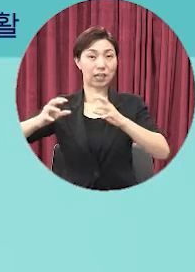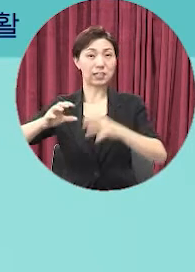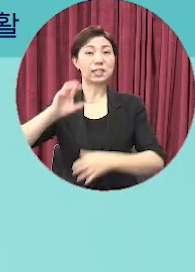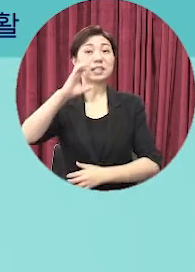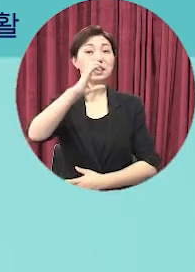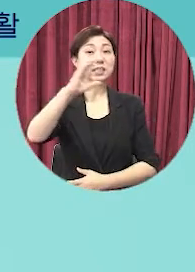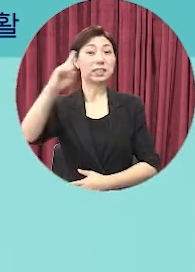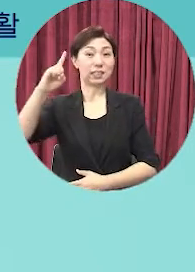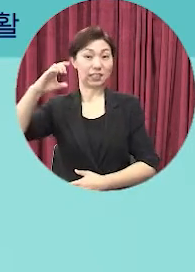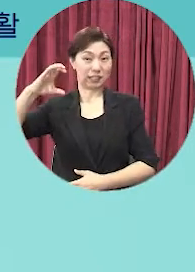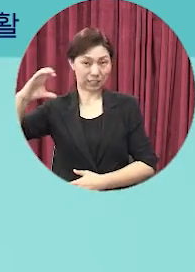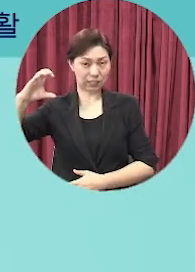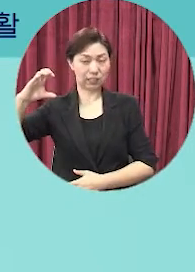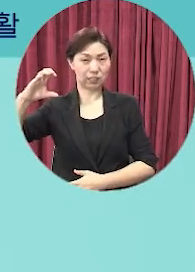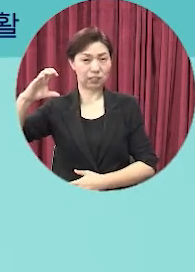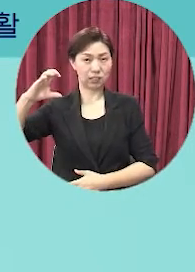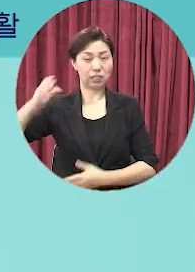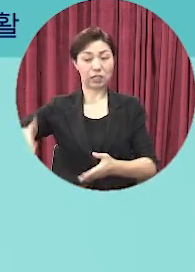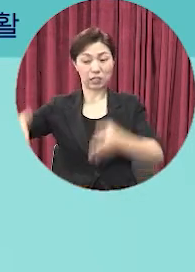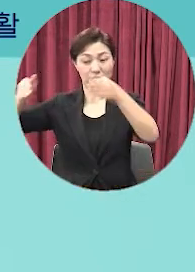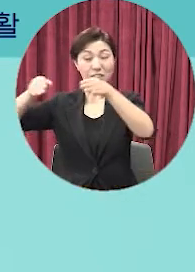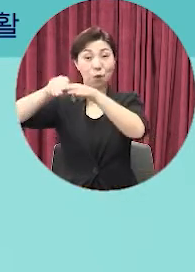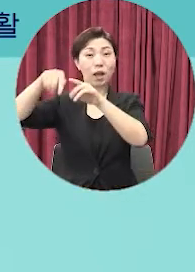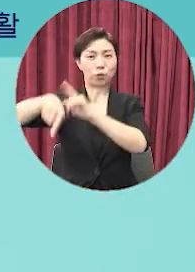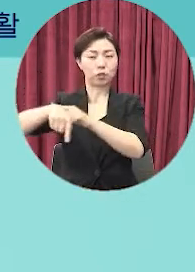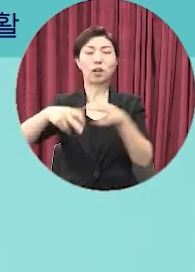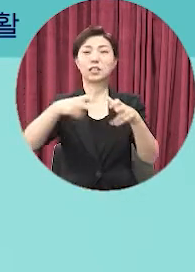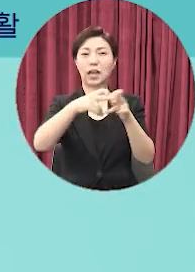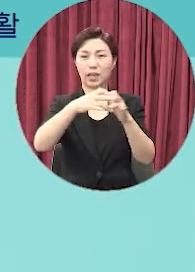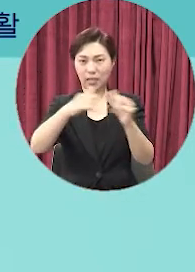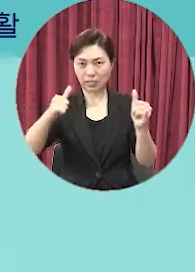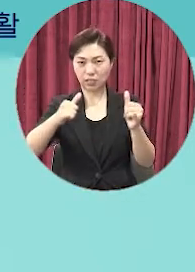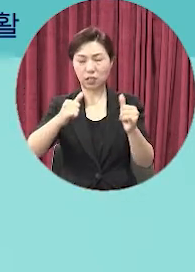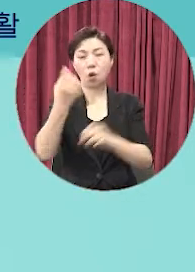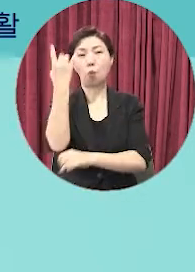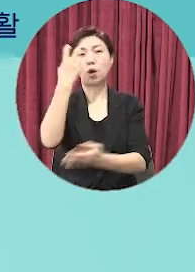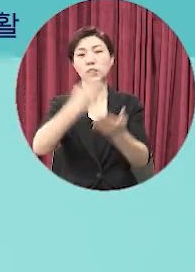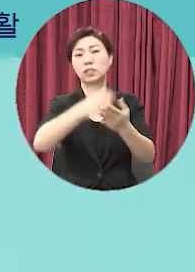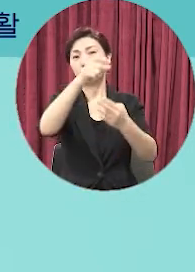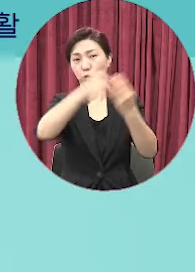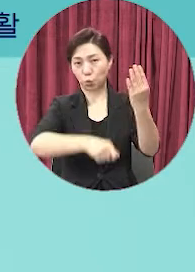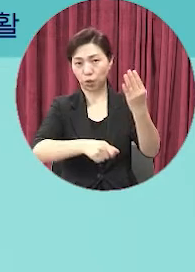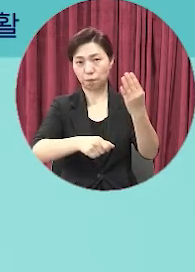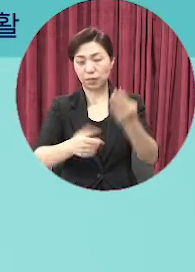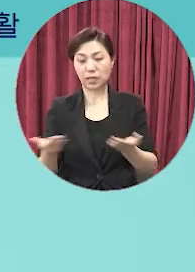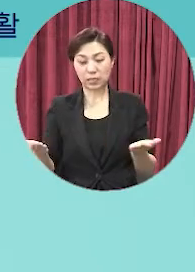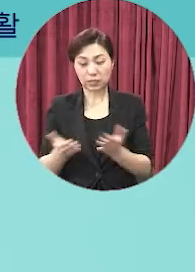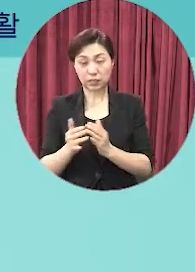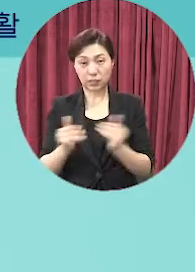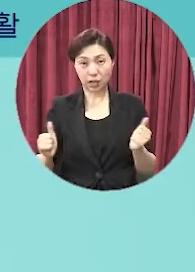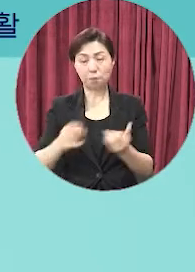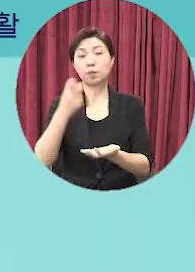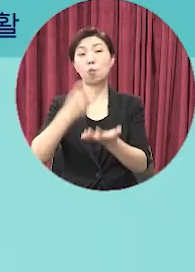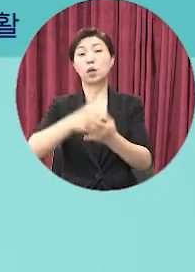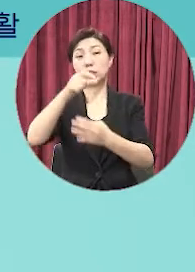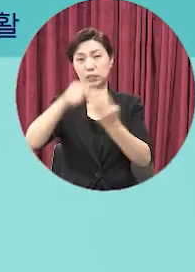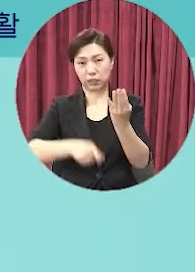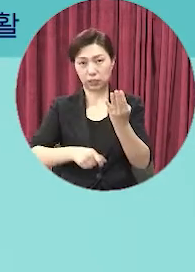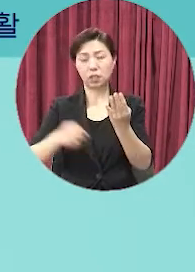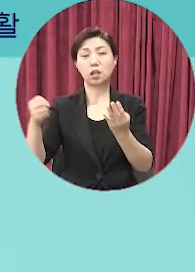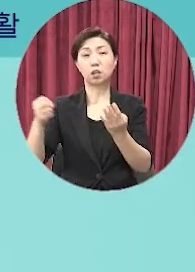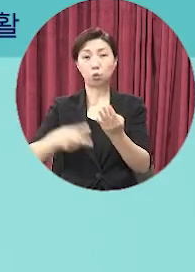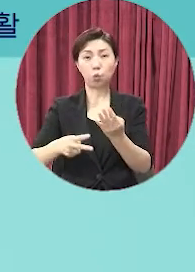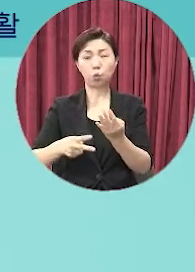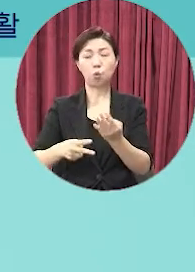CDC에서 장애인에 대한 당사자에 대한 지침과 시설에 대한 지침, 또 대면 서비스를 제공하는 그 종사자에